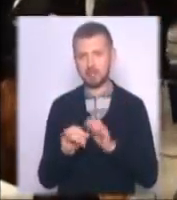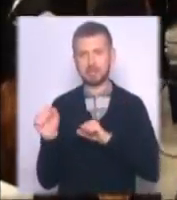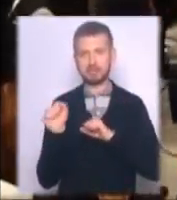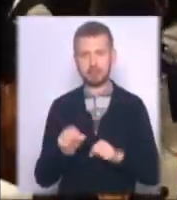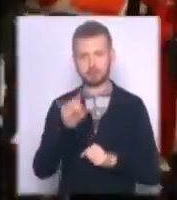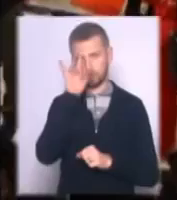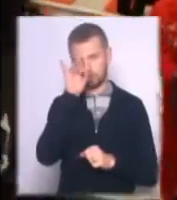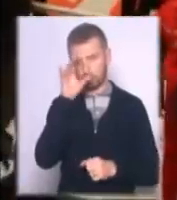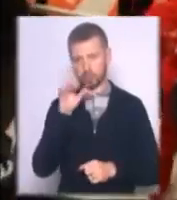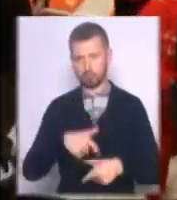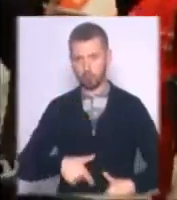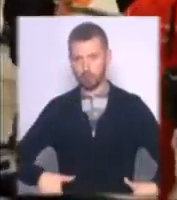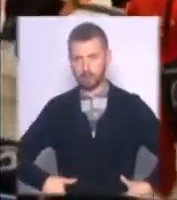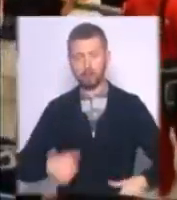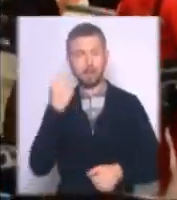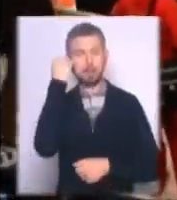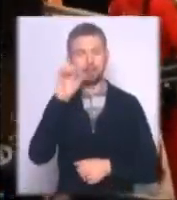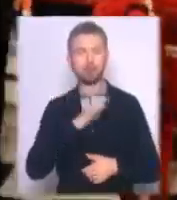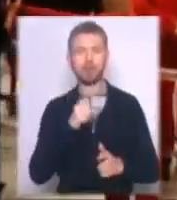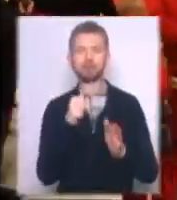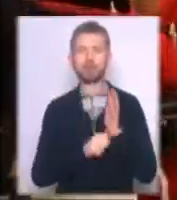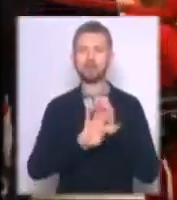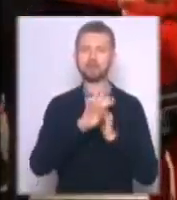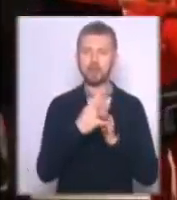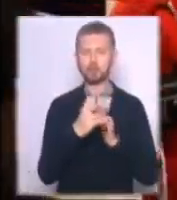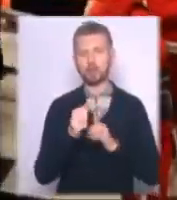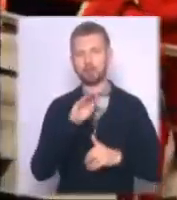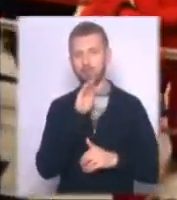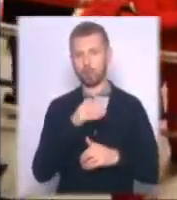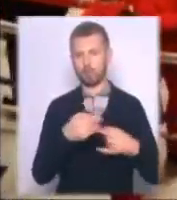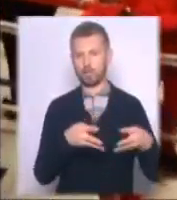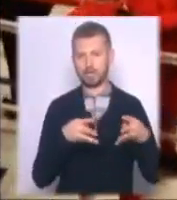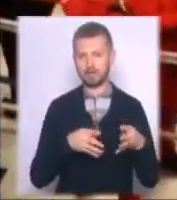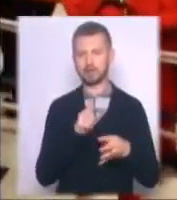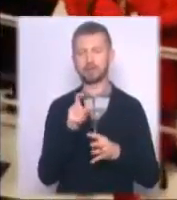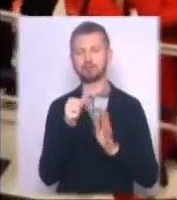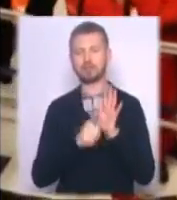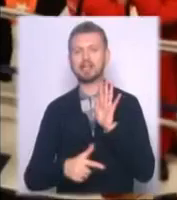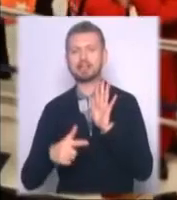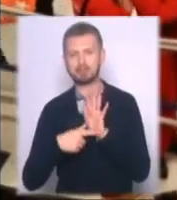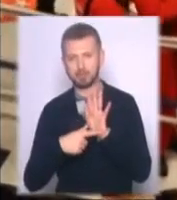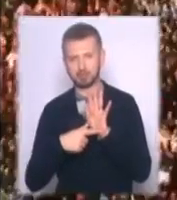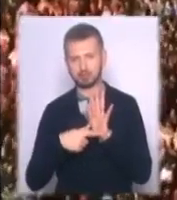поясів. Перемога стала для нього 64-ю на профі-ринзі в 67 боях.